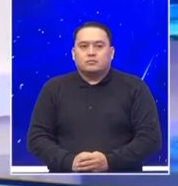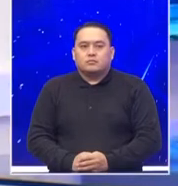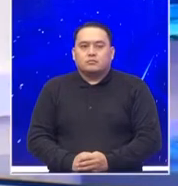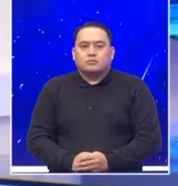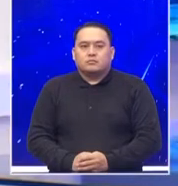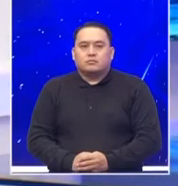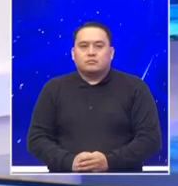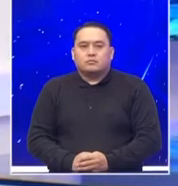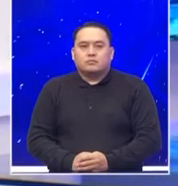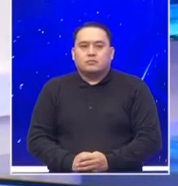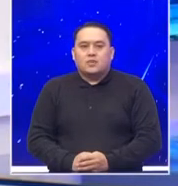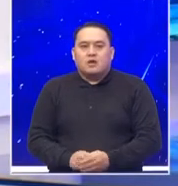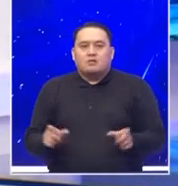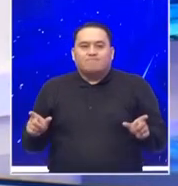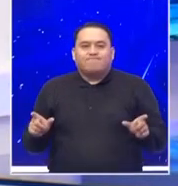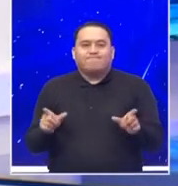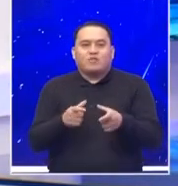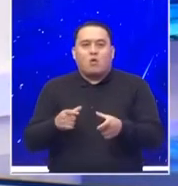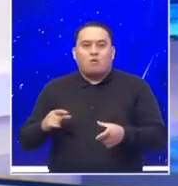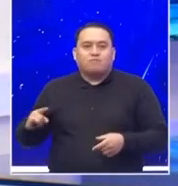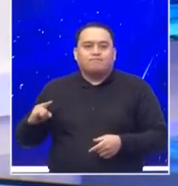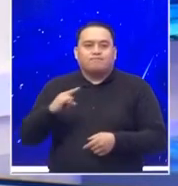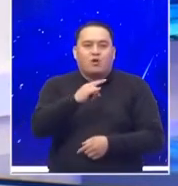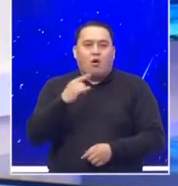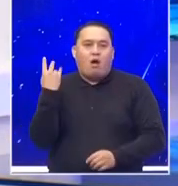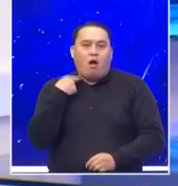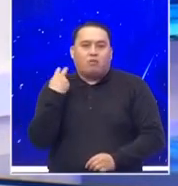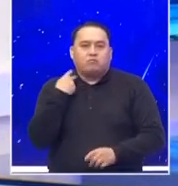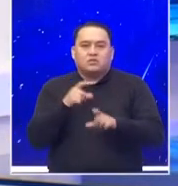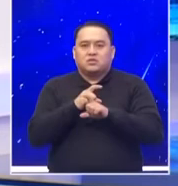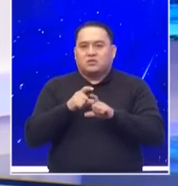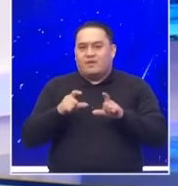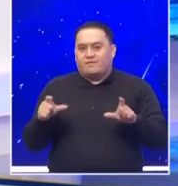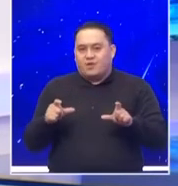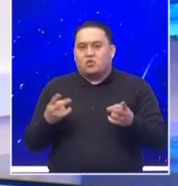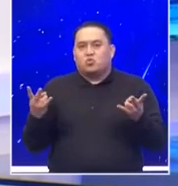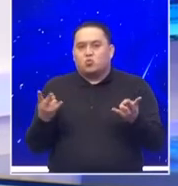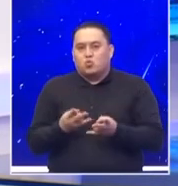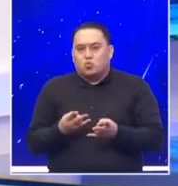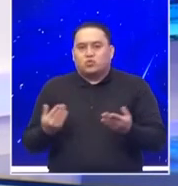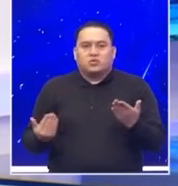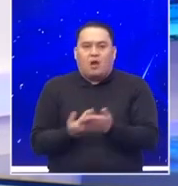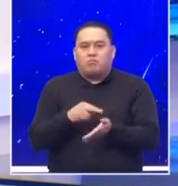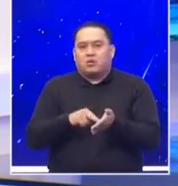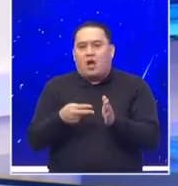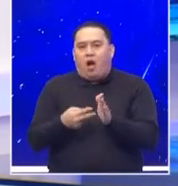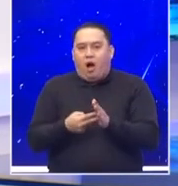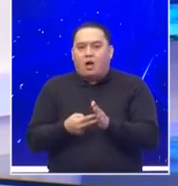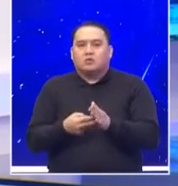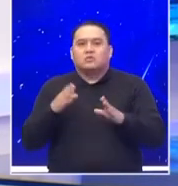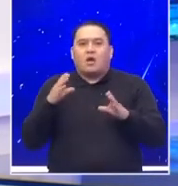из-за нокдауна британские авиакомпании british airways и easyjet вынуждены пересмотреть свои планы и наверняка